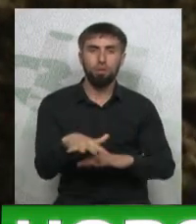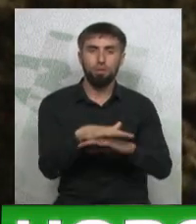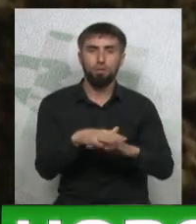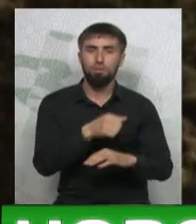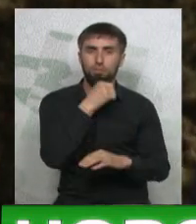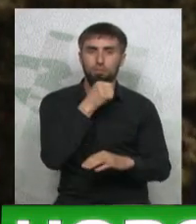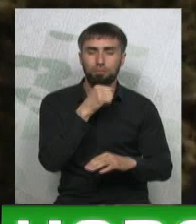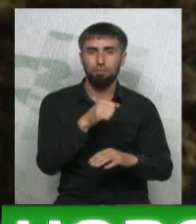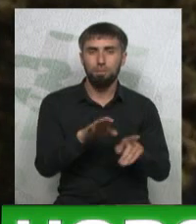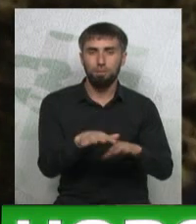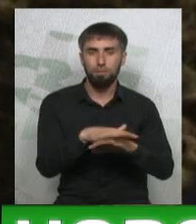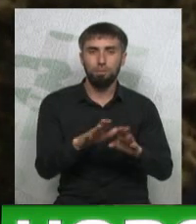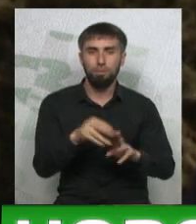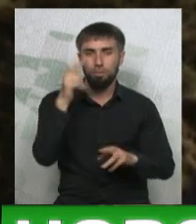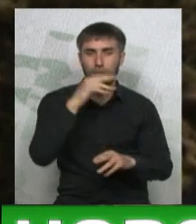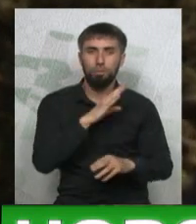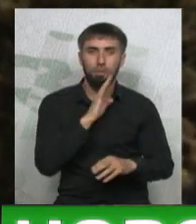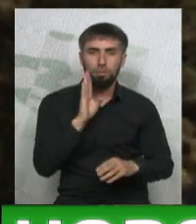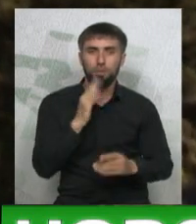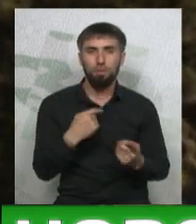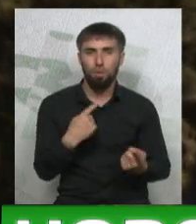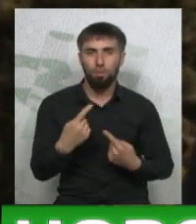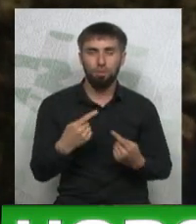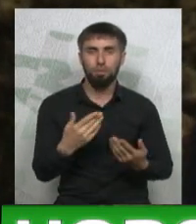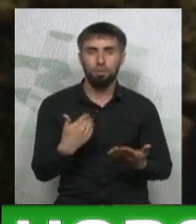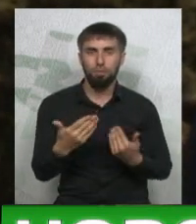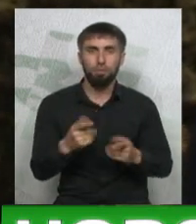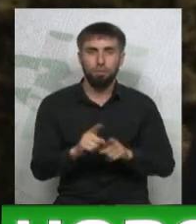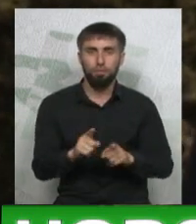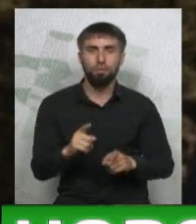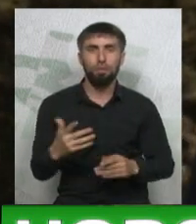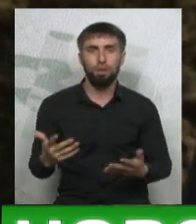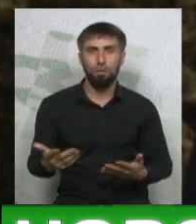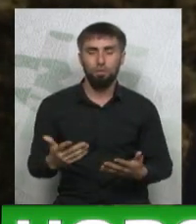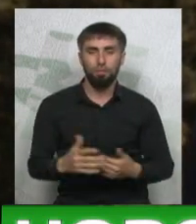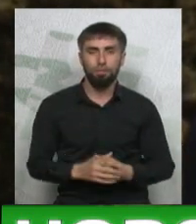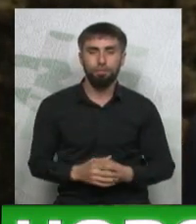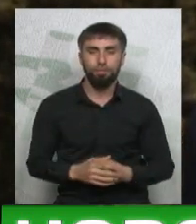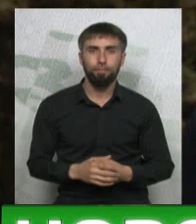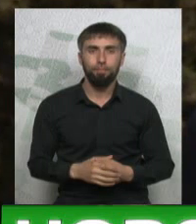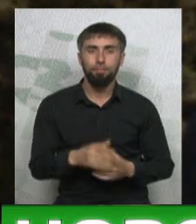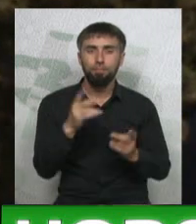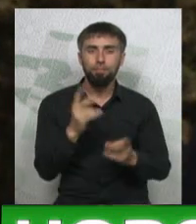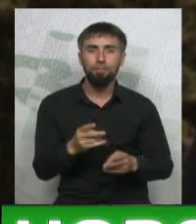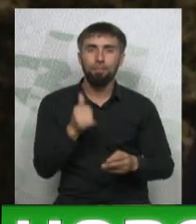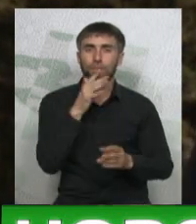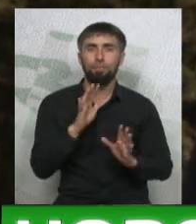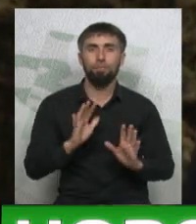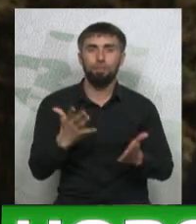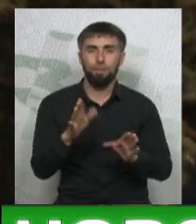бока бережи. Дяшь, но нож камел, дуцо, малах, хасар халыч, цитеп хатар халыч,